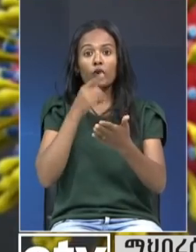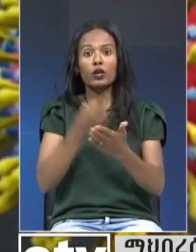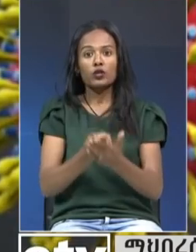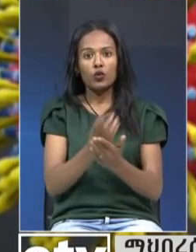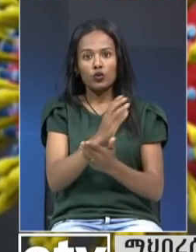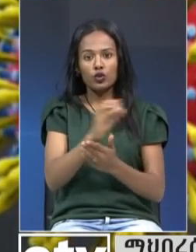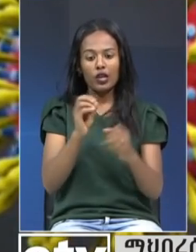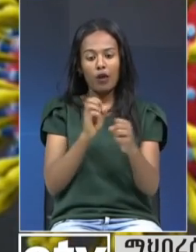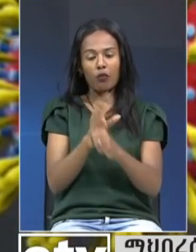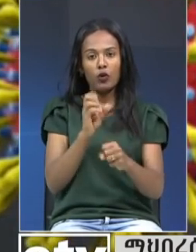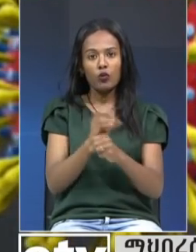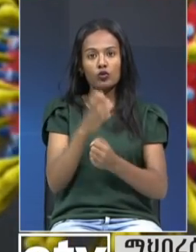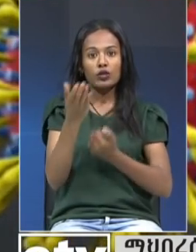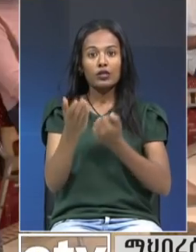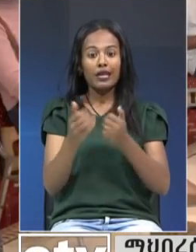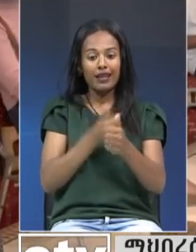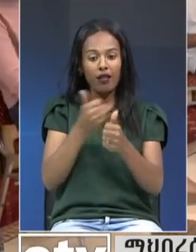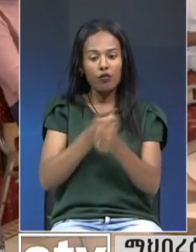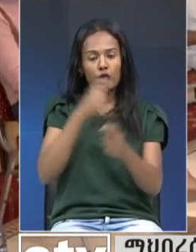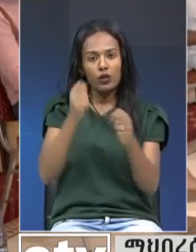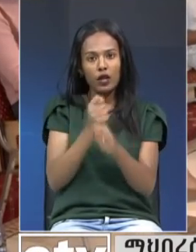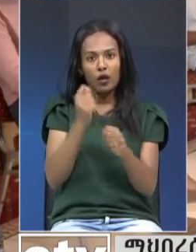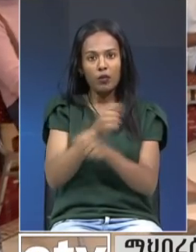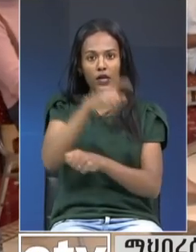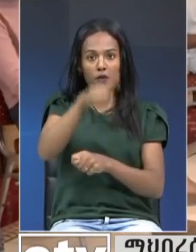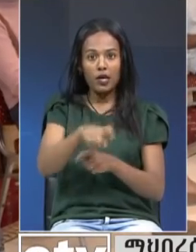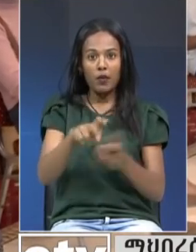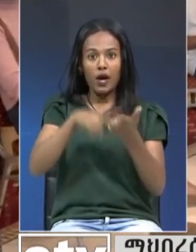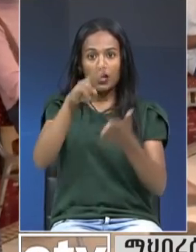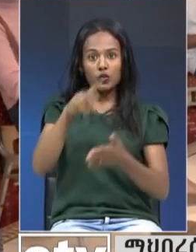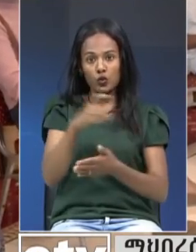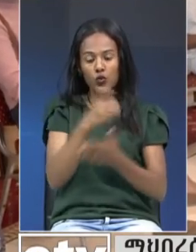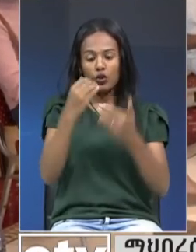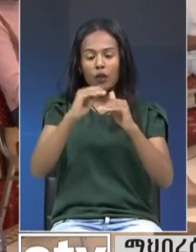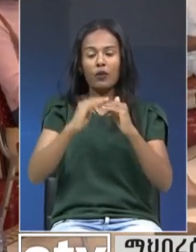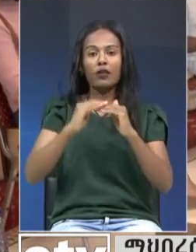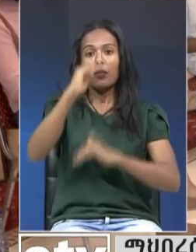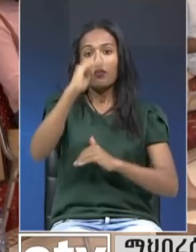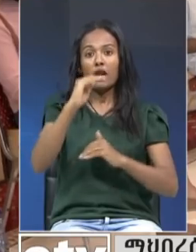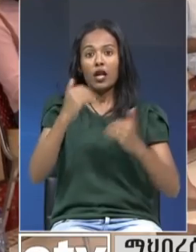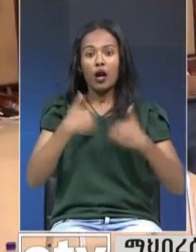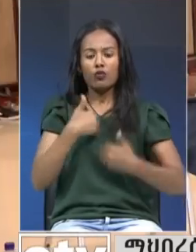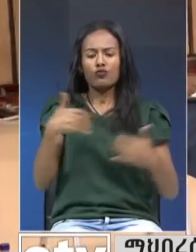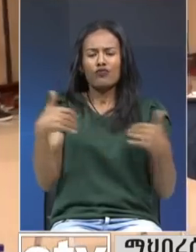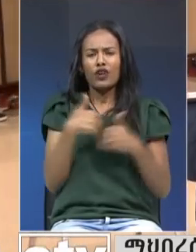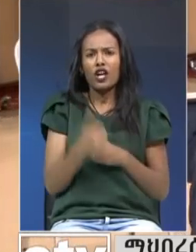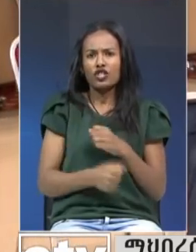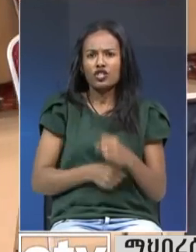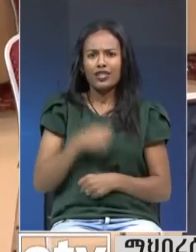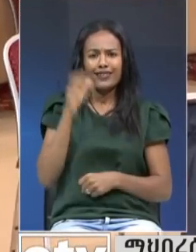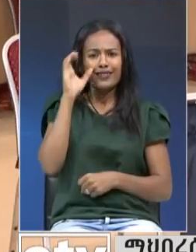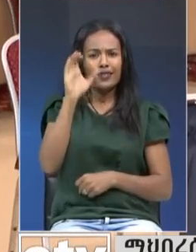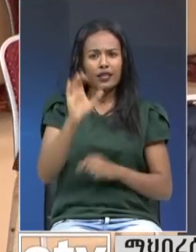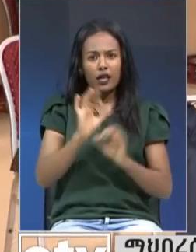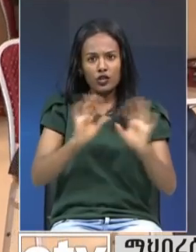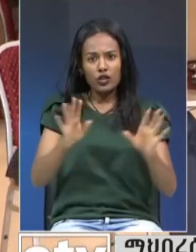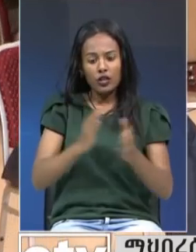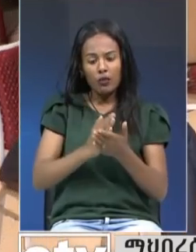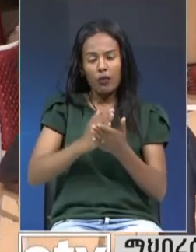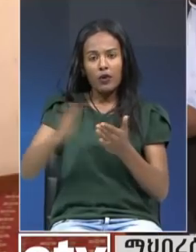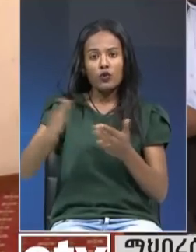መረጃዎችንና ምክሮችን ተከታትሎ ሊተገብር እንደሚገባ ያነሱ ሲሆን ከመጠን በላይ ፍርሃትና ጭንቀት እንዲሁም ግዴለሽነትን